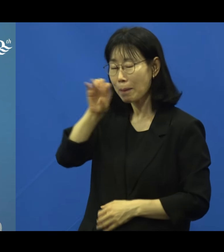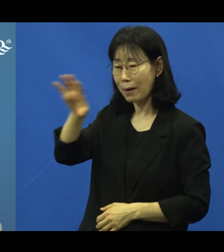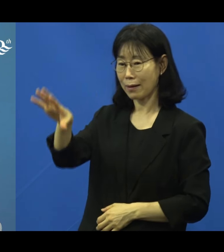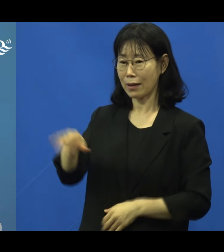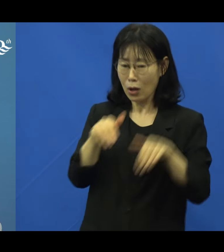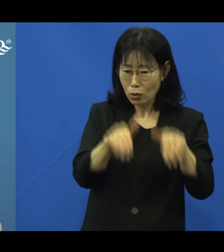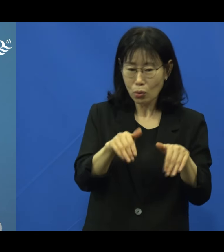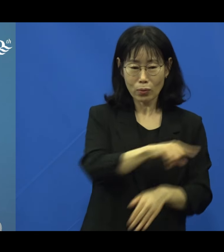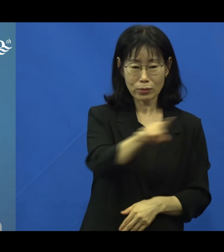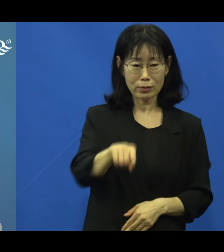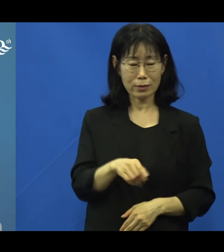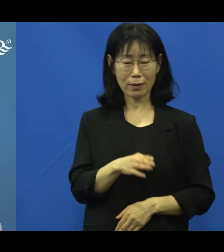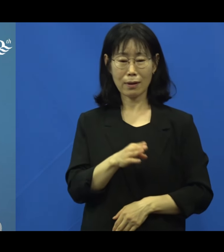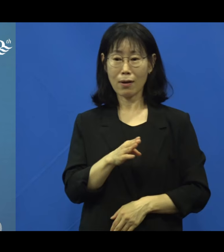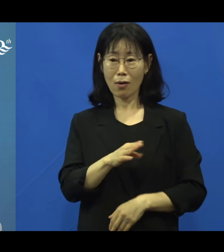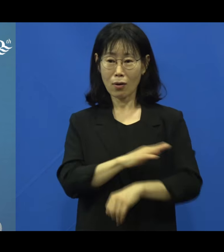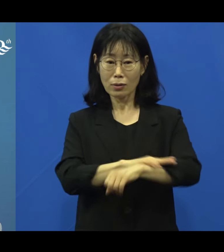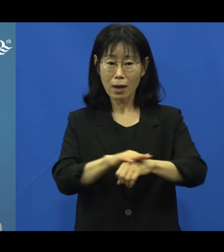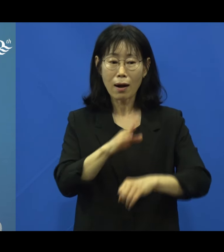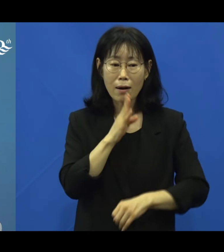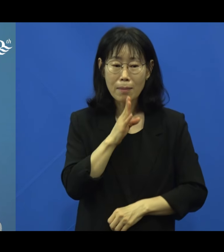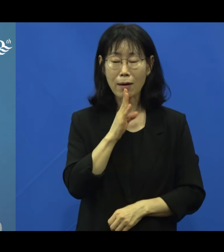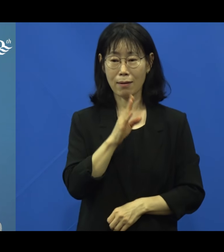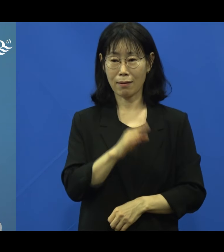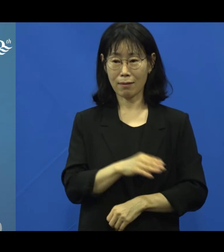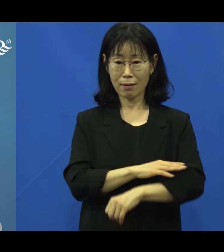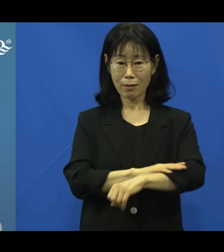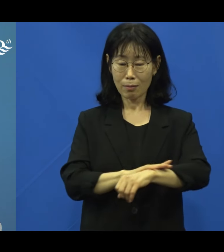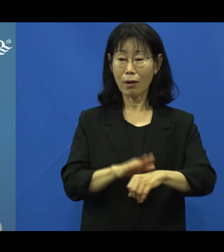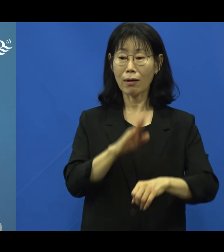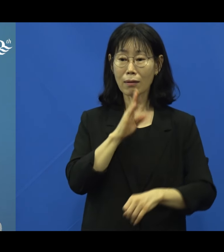종들이 말이 맞아. 이치에 맞는 말을 하는 거예요.